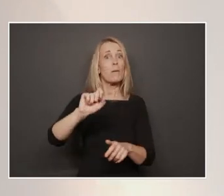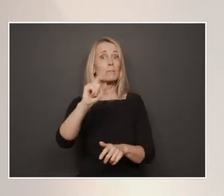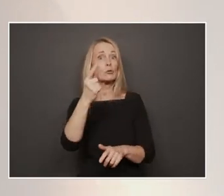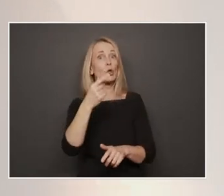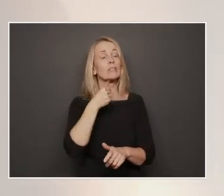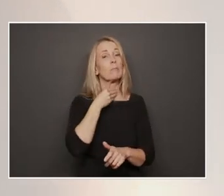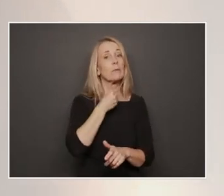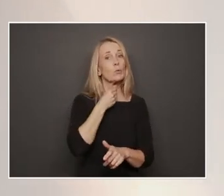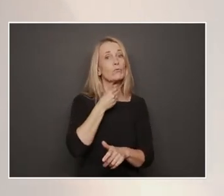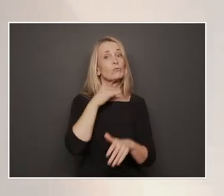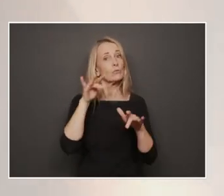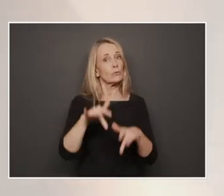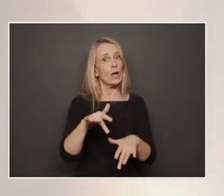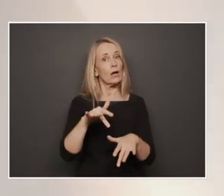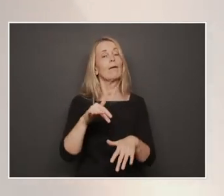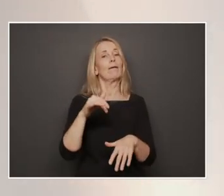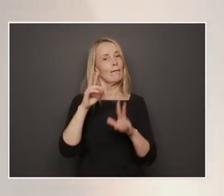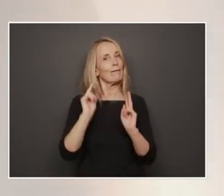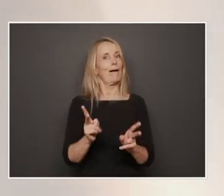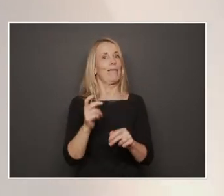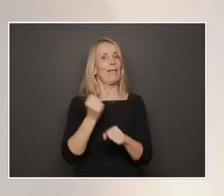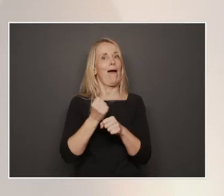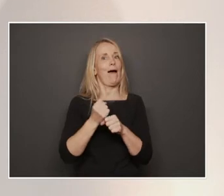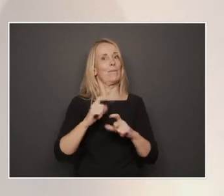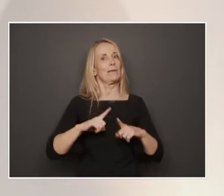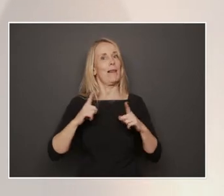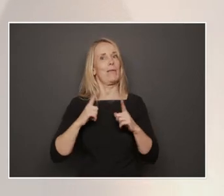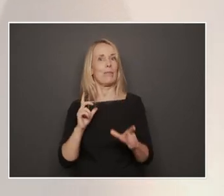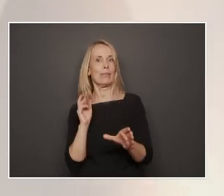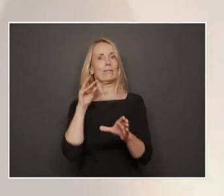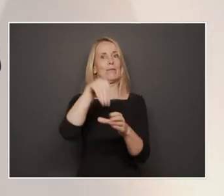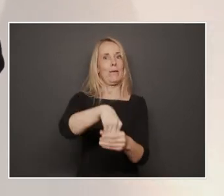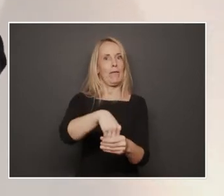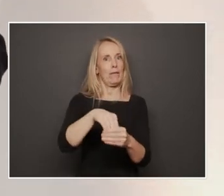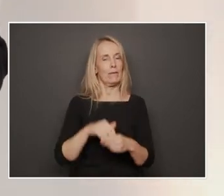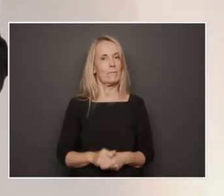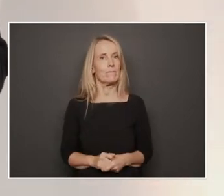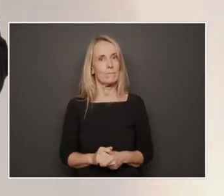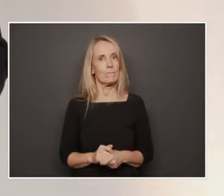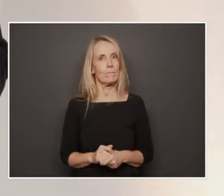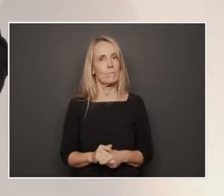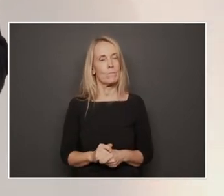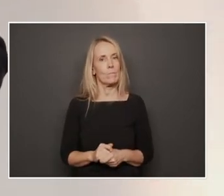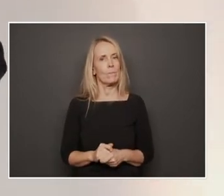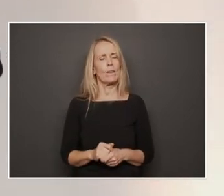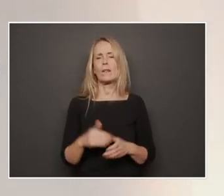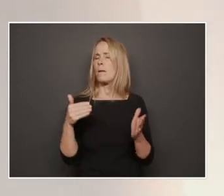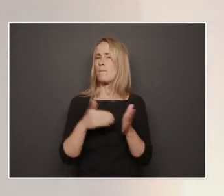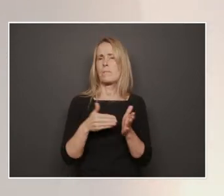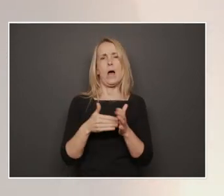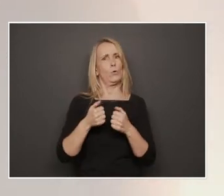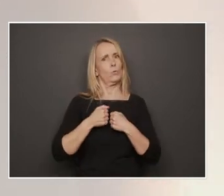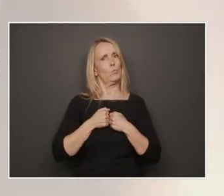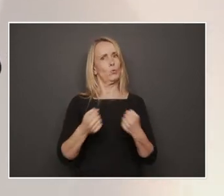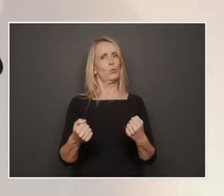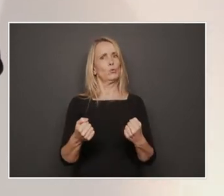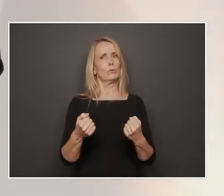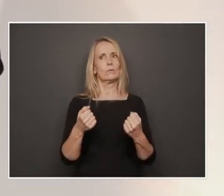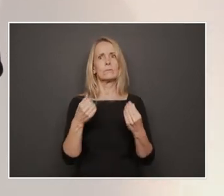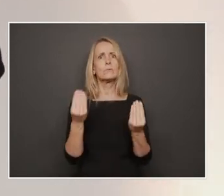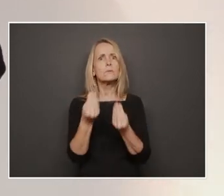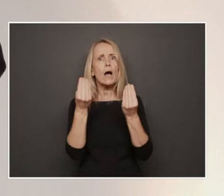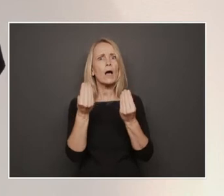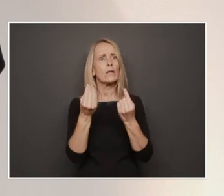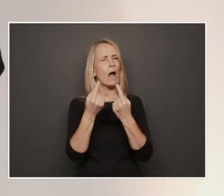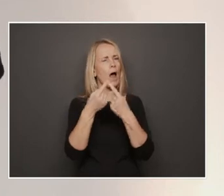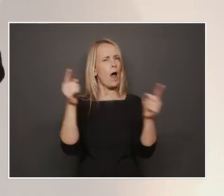Bedürfnissen am Arbeitsleben teilhaben können. Es braucht Mut, Dinge anders zu machen,